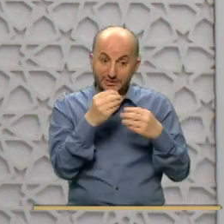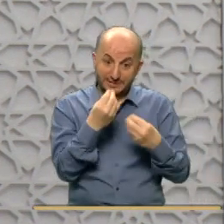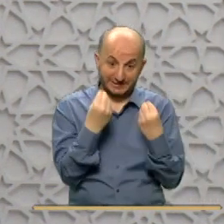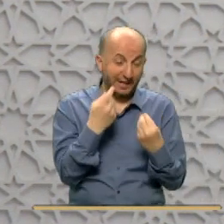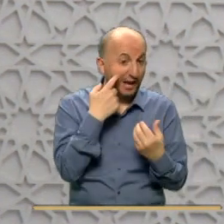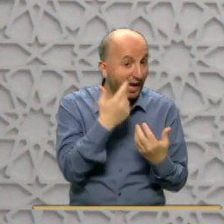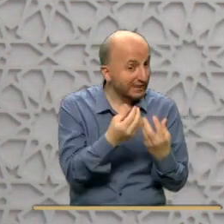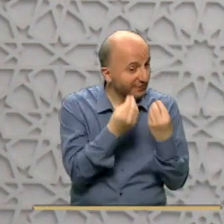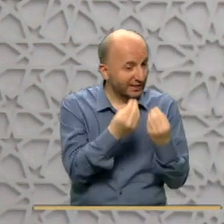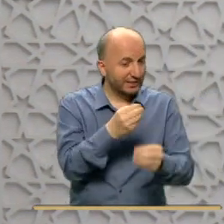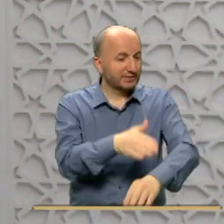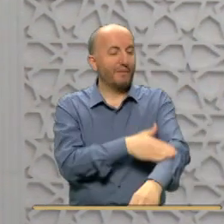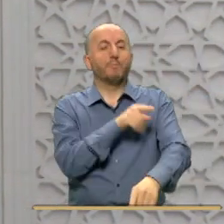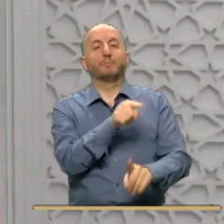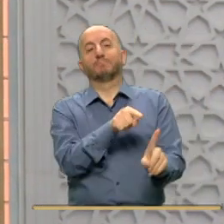iyiliktir.